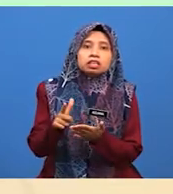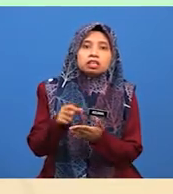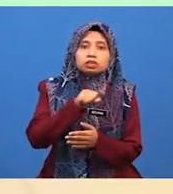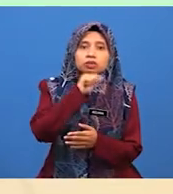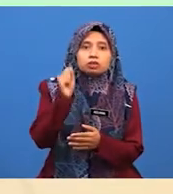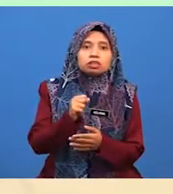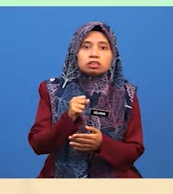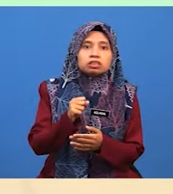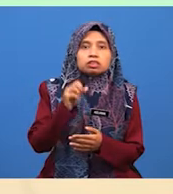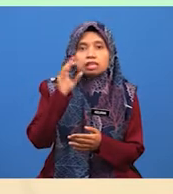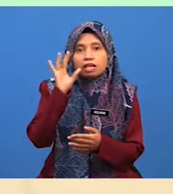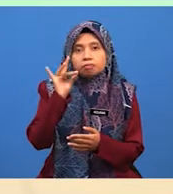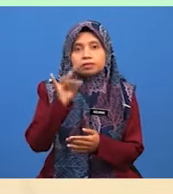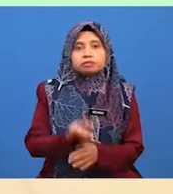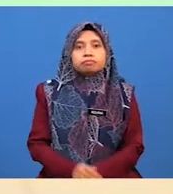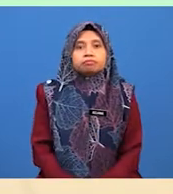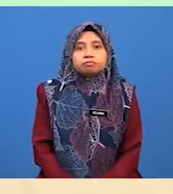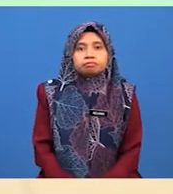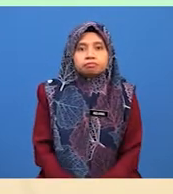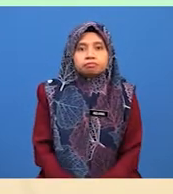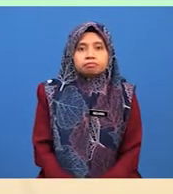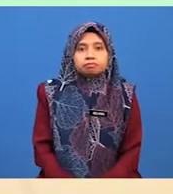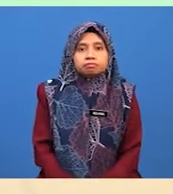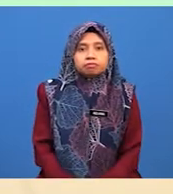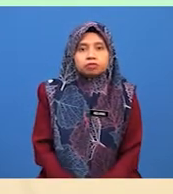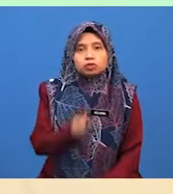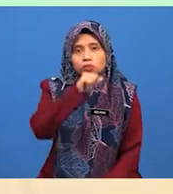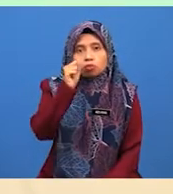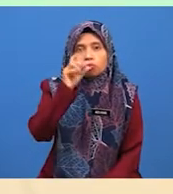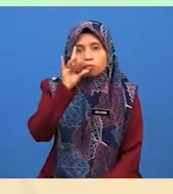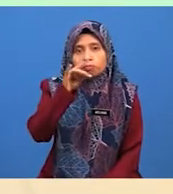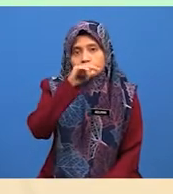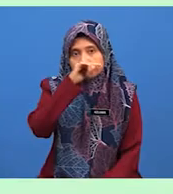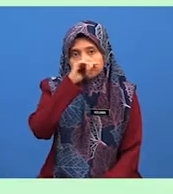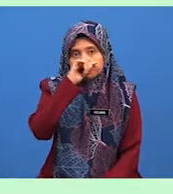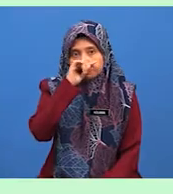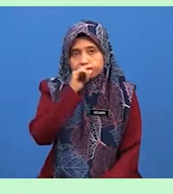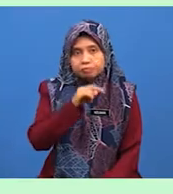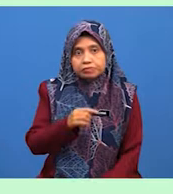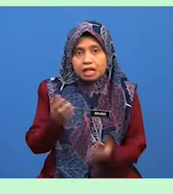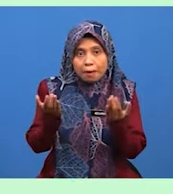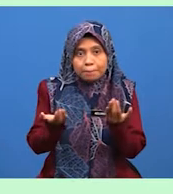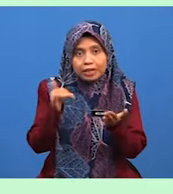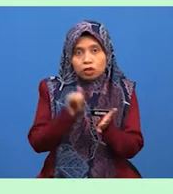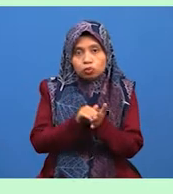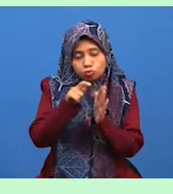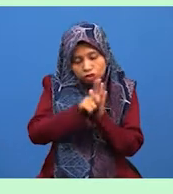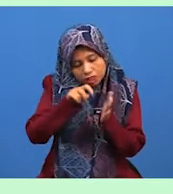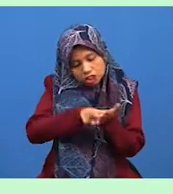ialah soalan yang ke-8. Soalan ke-8 ialah pinggan